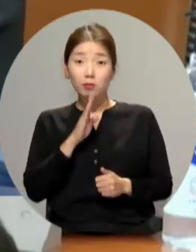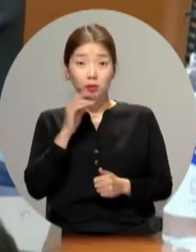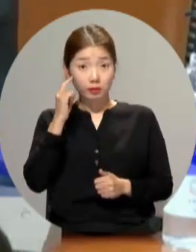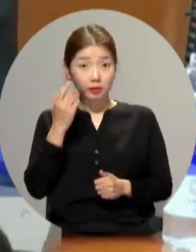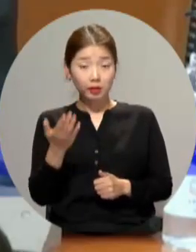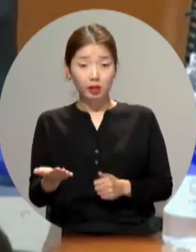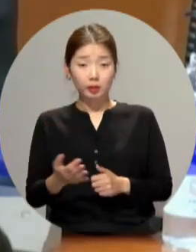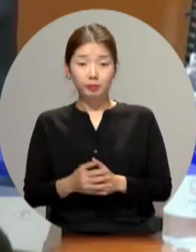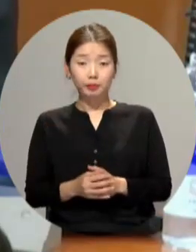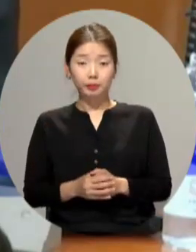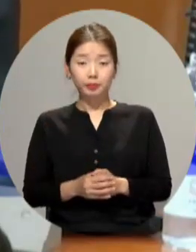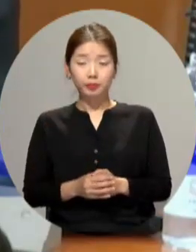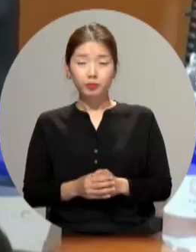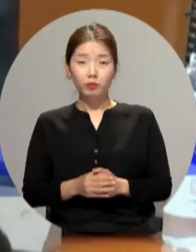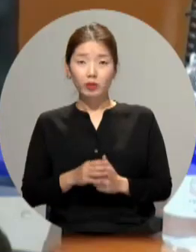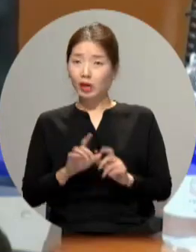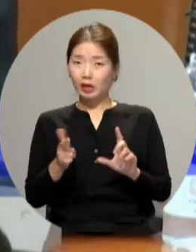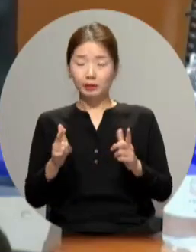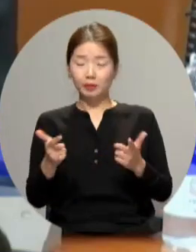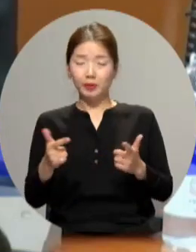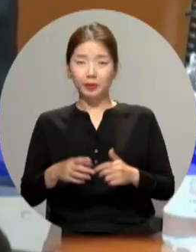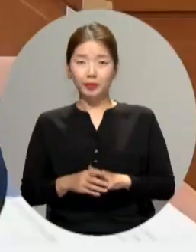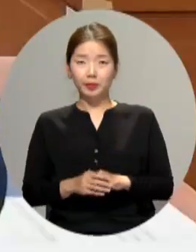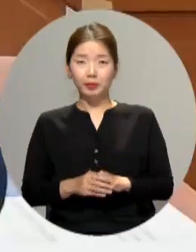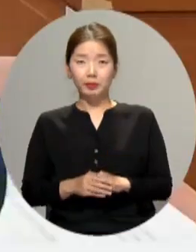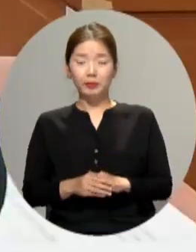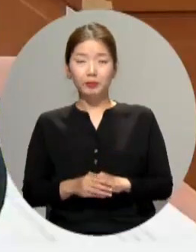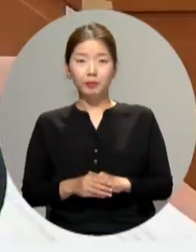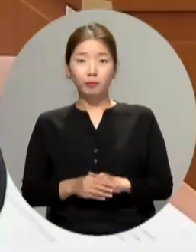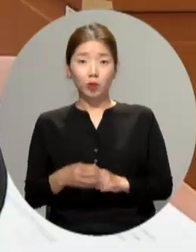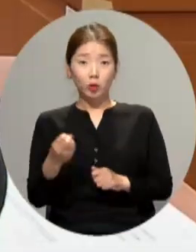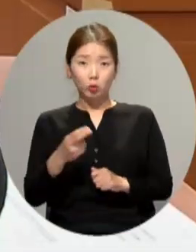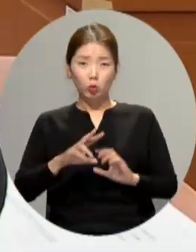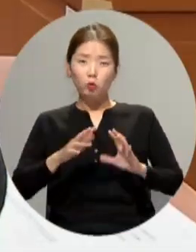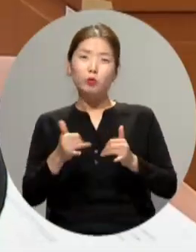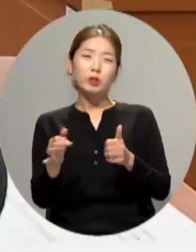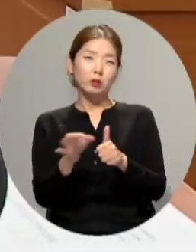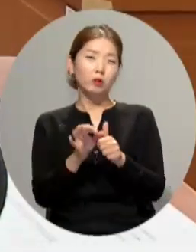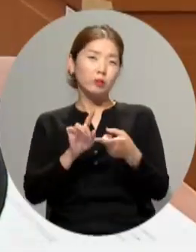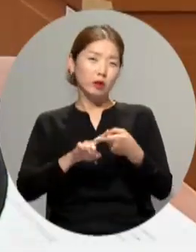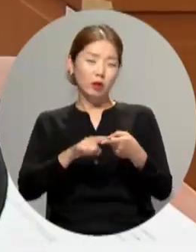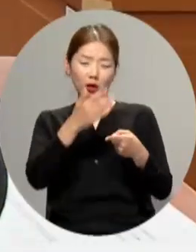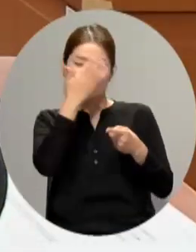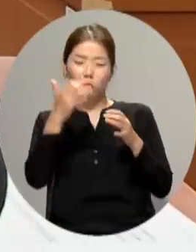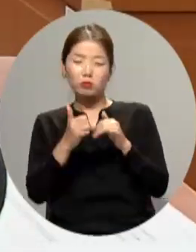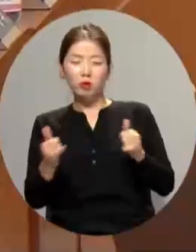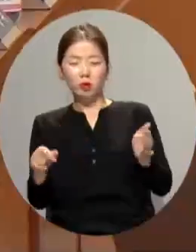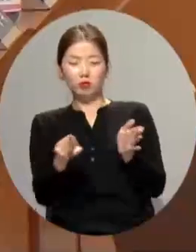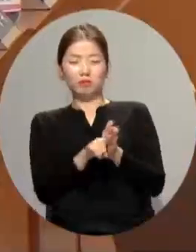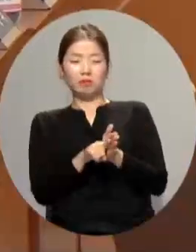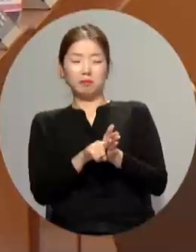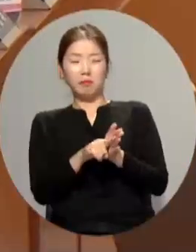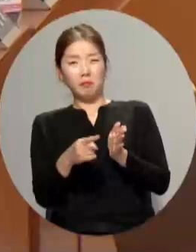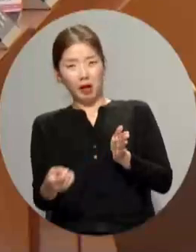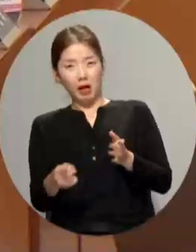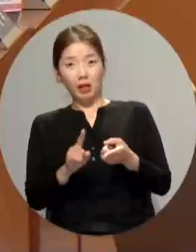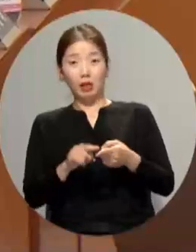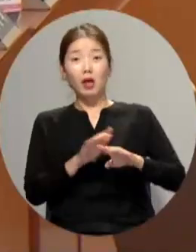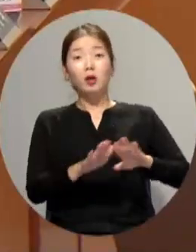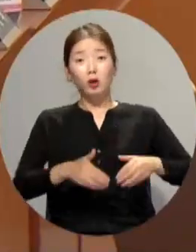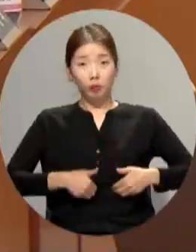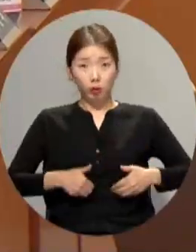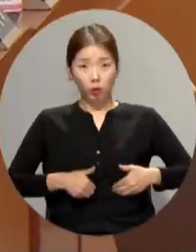사실입니까? 저는 사실이 아니라고 생각합니다. 또한 국민연금에 대한 청년 세대의 불신 해소와